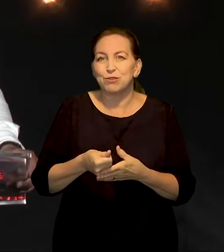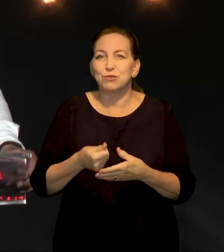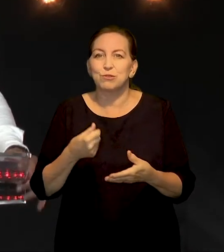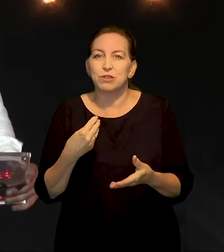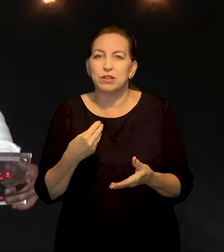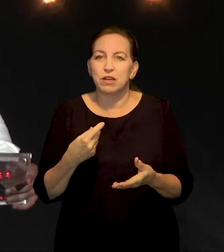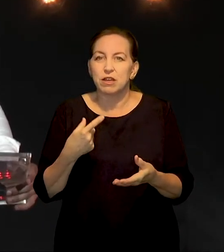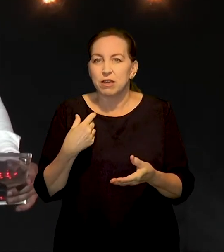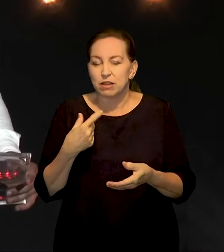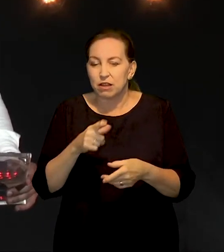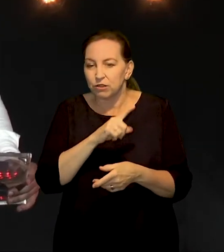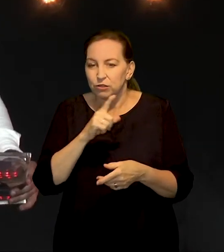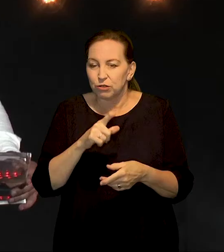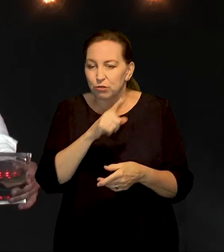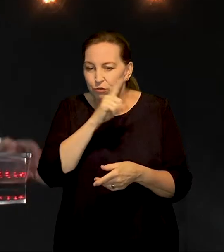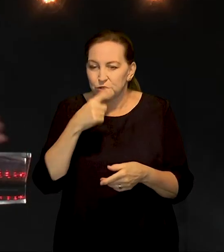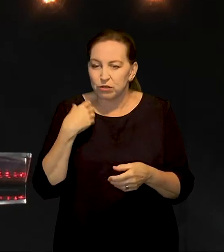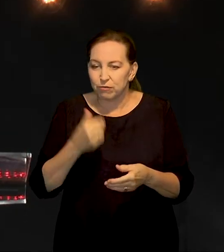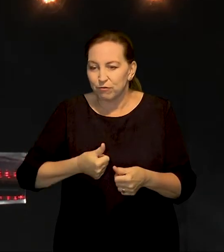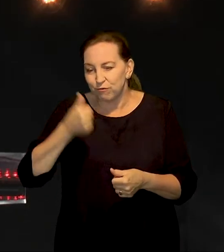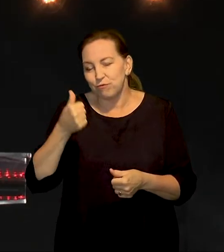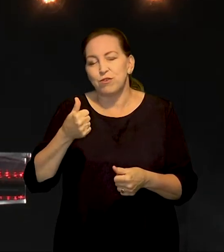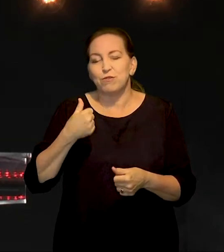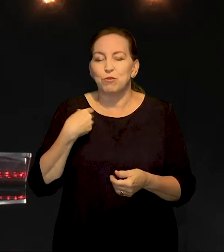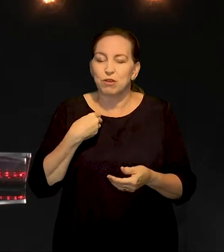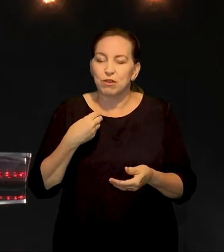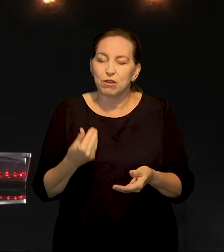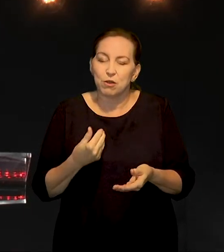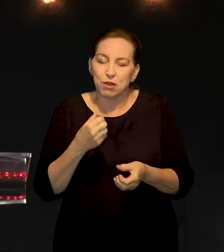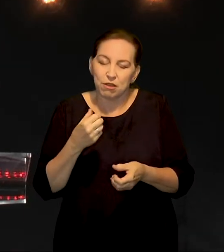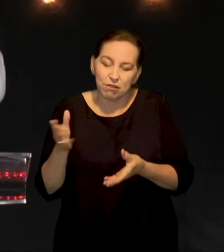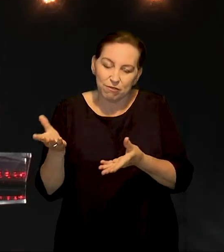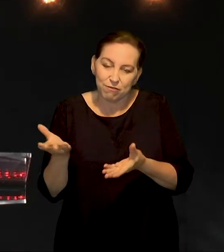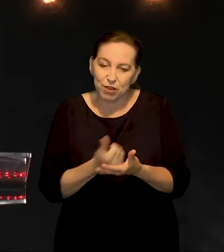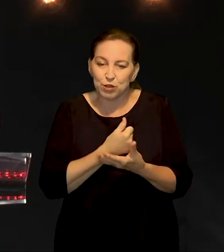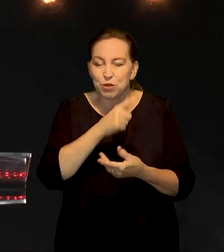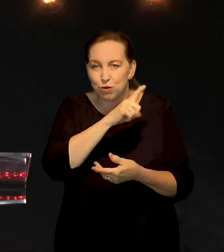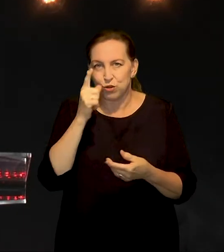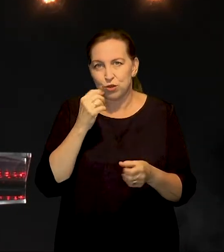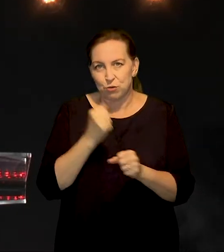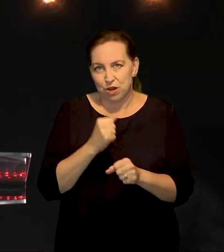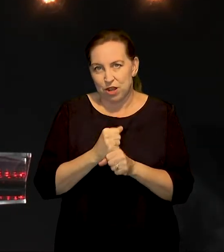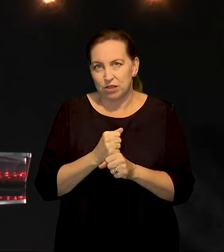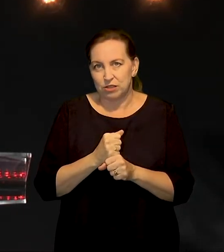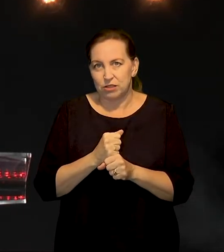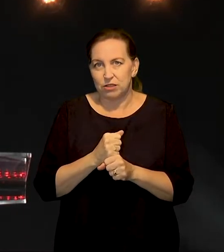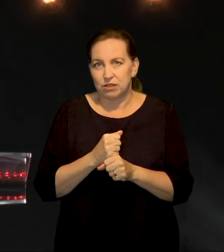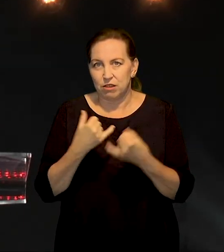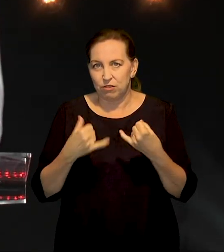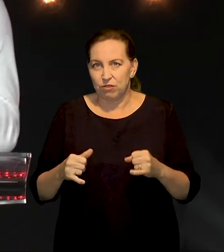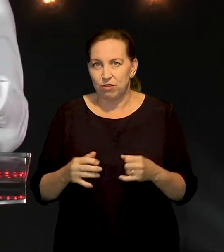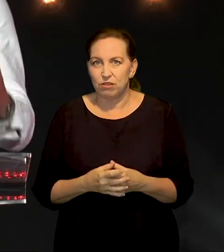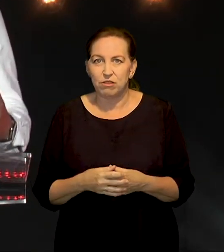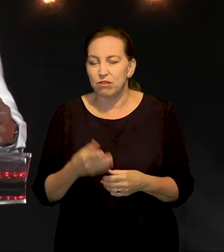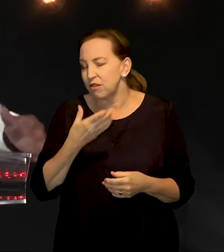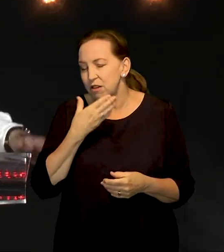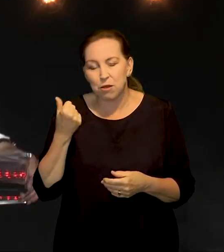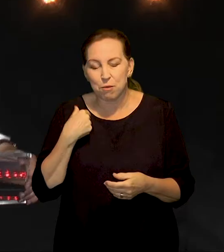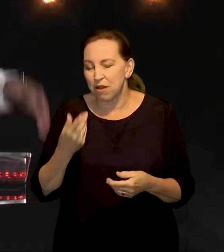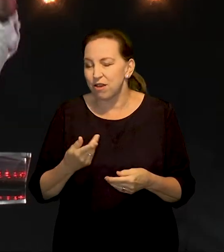I kiedy zastanawiałem się, pomyślałem sobie, że w tej grupie z 17 godziny tak sobie